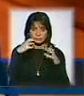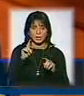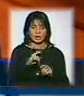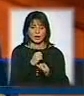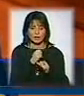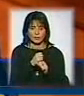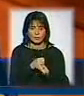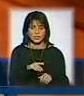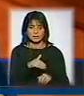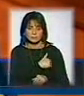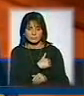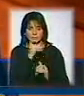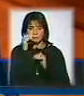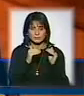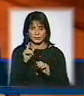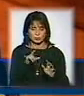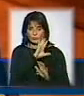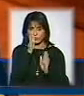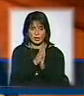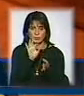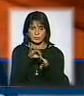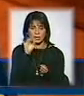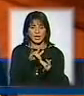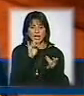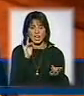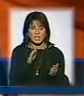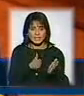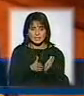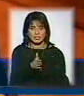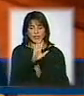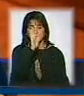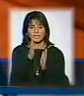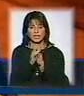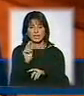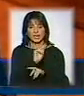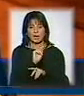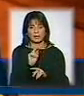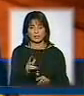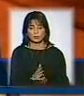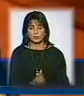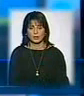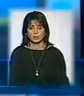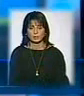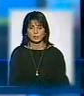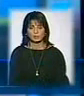რაც შეეხება ტემპერატურული ნაკერების და ფაქტიურად ხიდის სავალი ნაწილი მთლიანად რეაბილიტირებულია.